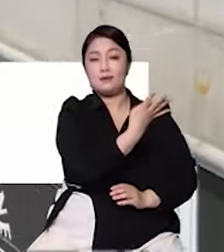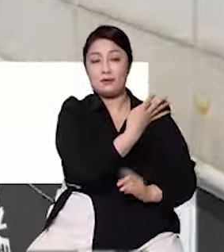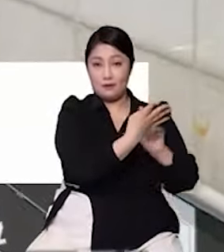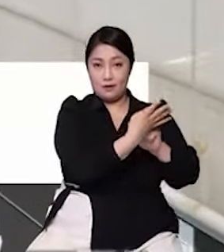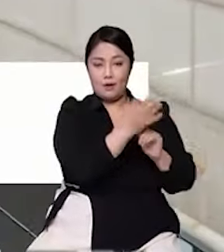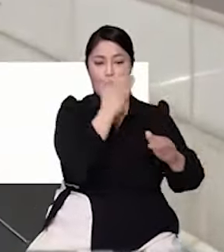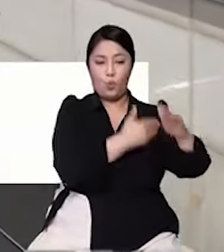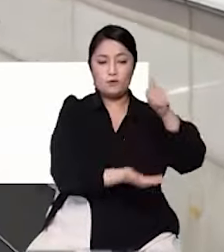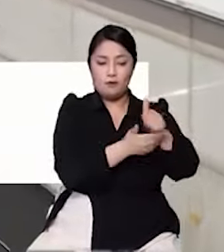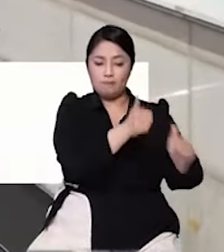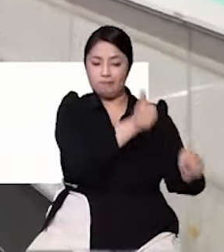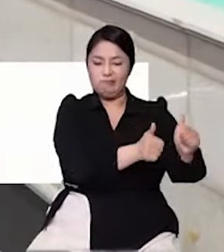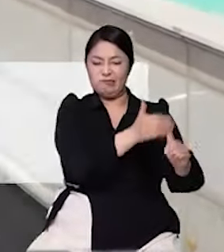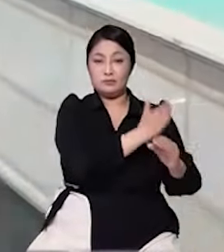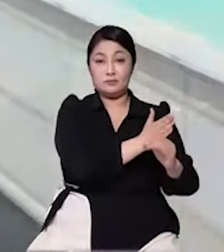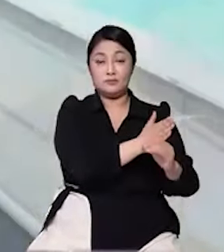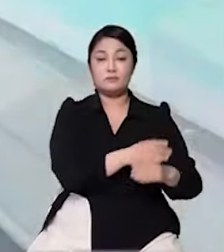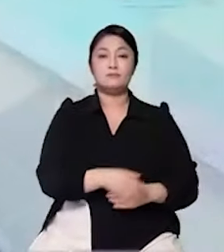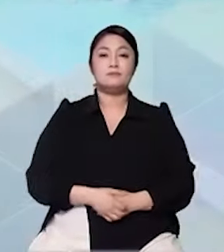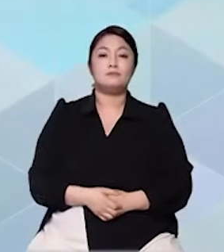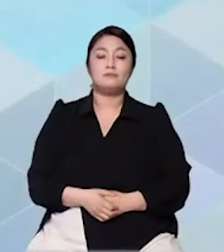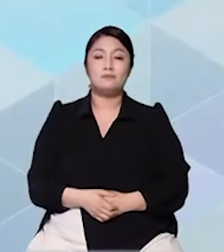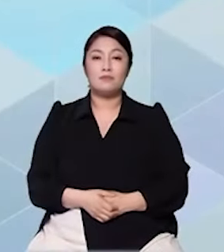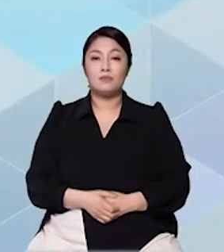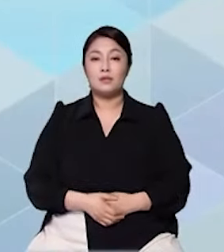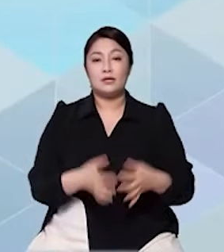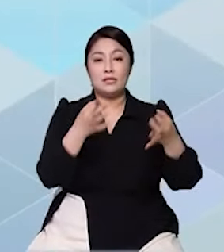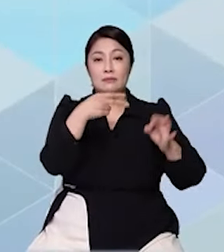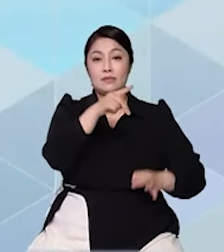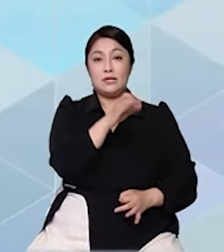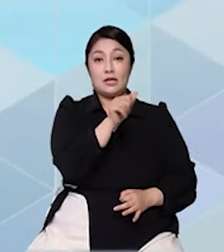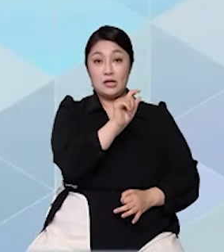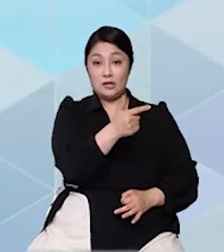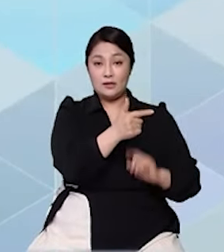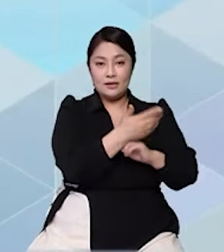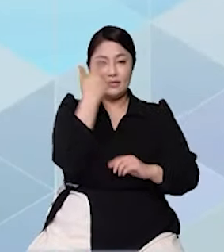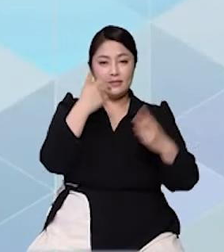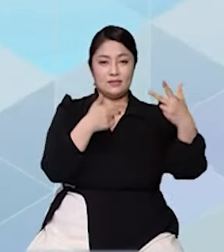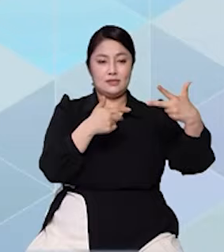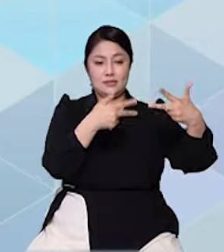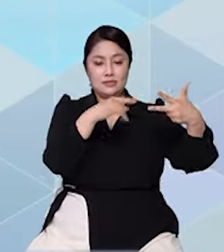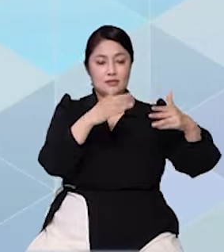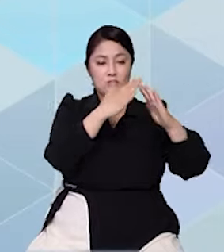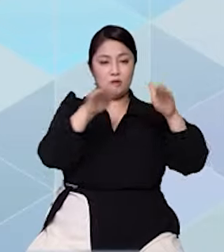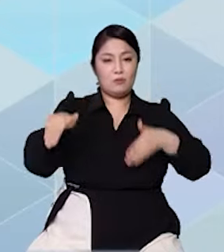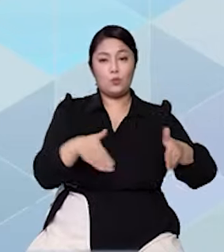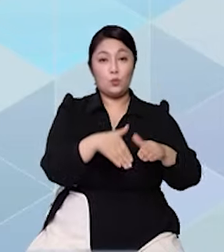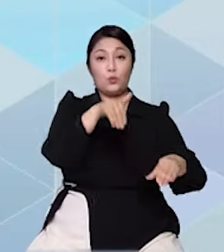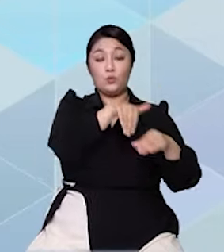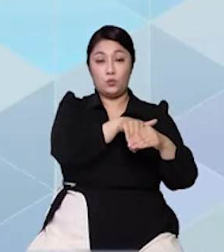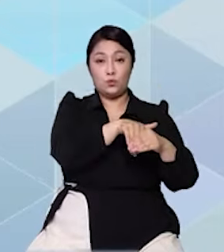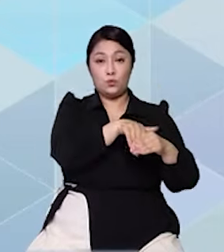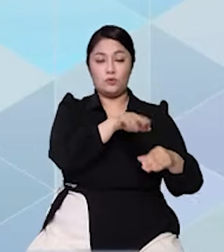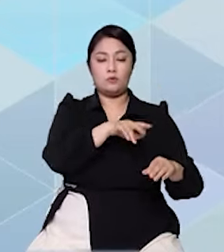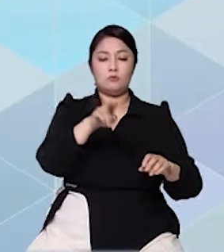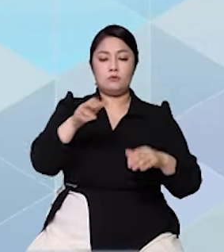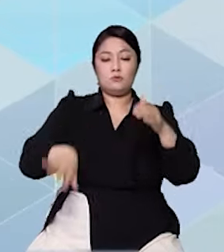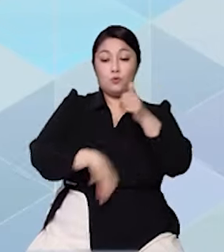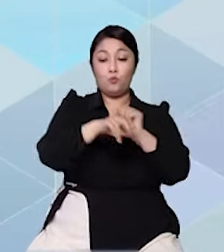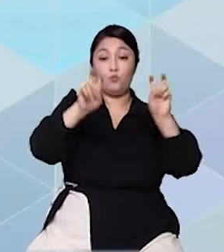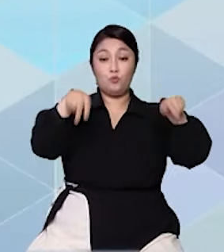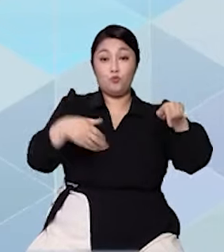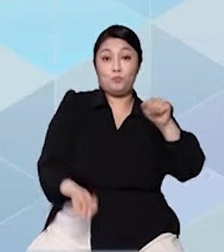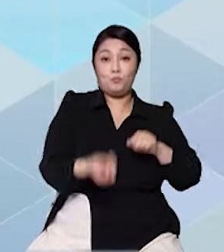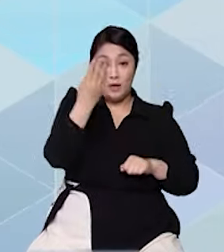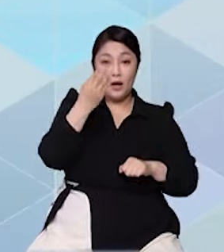공천 경쟁을 벌이고 있습니다 김상은 예비후보는 제 7대 전남 도의원 선거에서 무소속으로 당선된